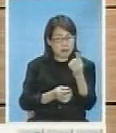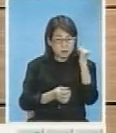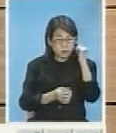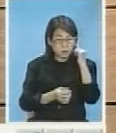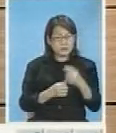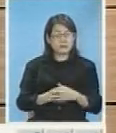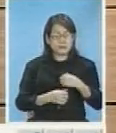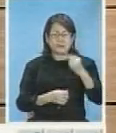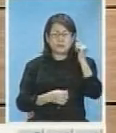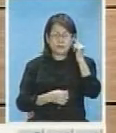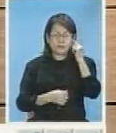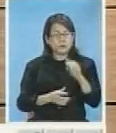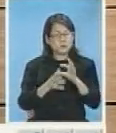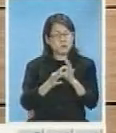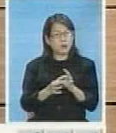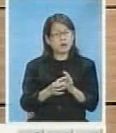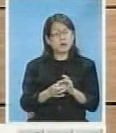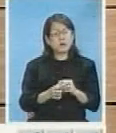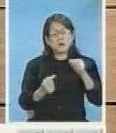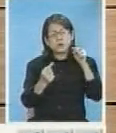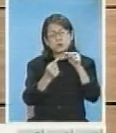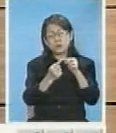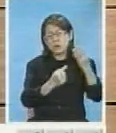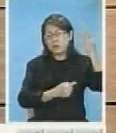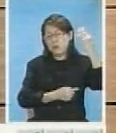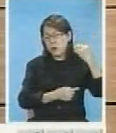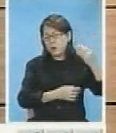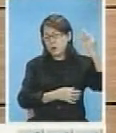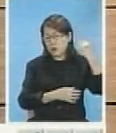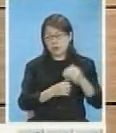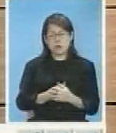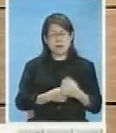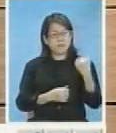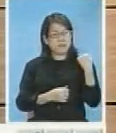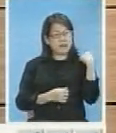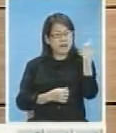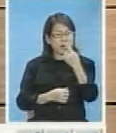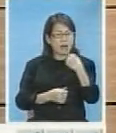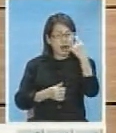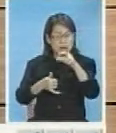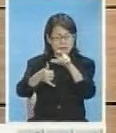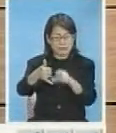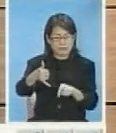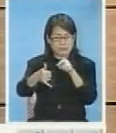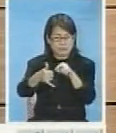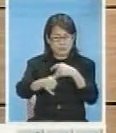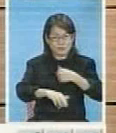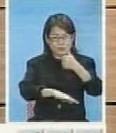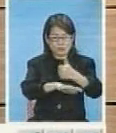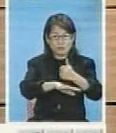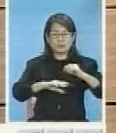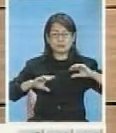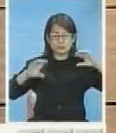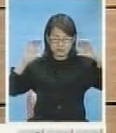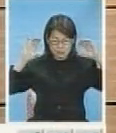วลใจว่าในช่วงยุคหนึ่งสมัยหนึ่งเคยมีผู้นำอดีตผู้นำรัฐบาล